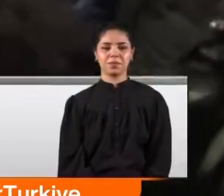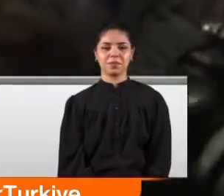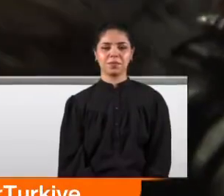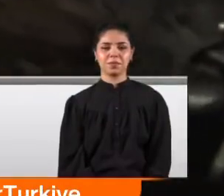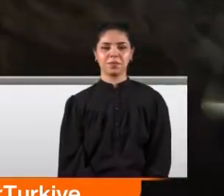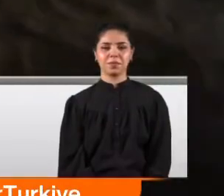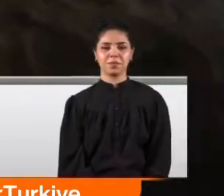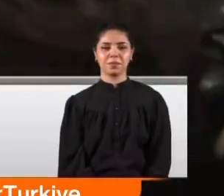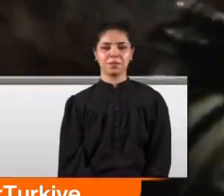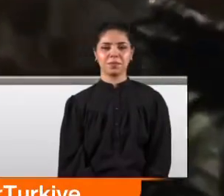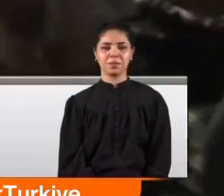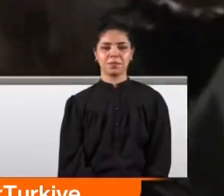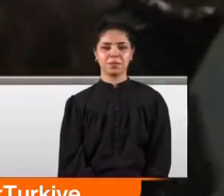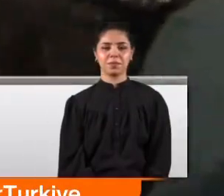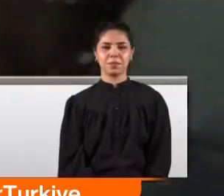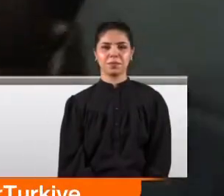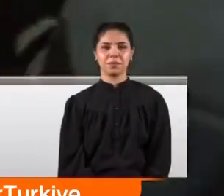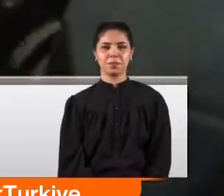olsun.